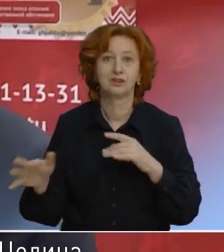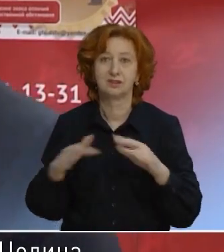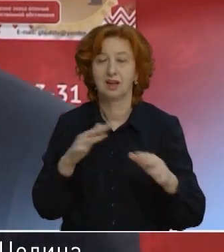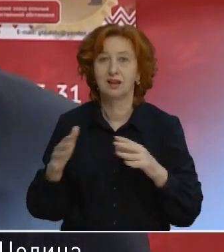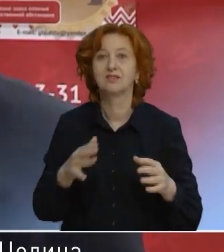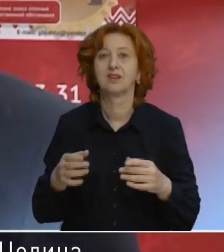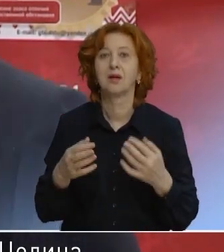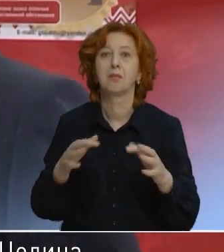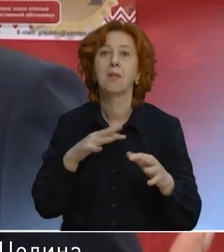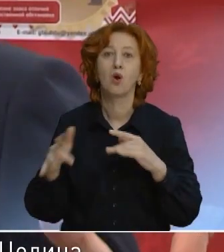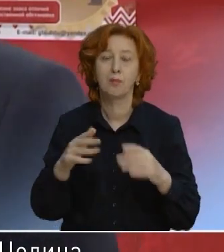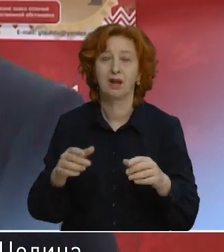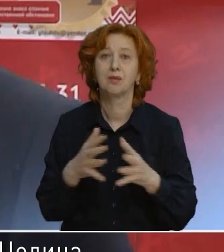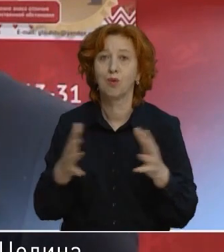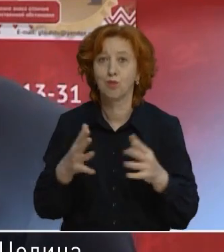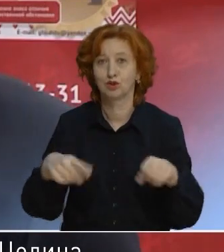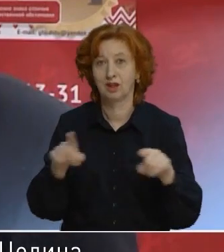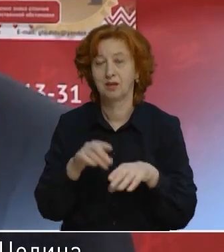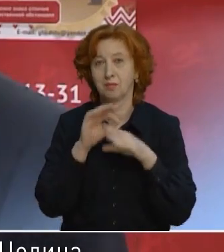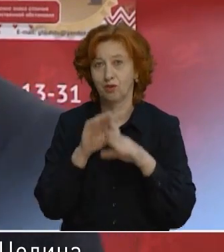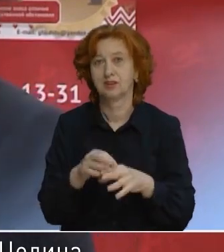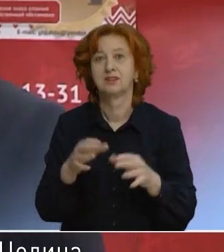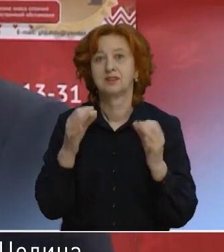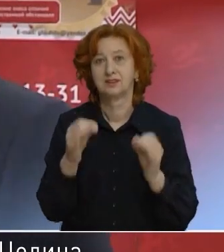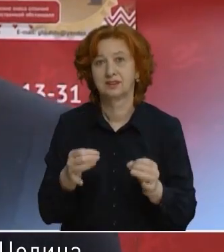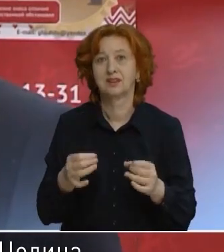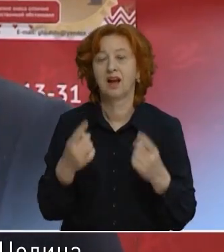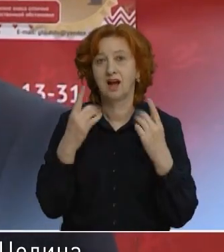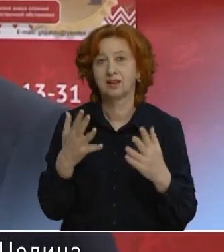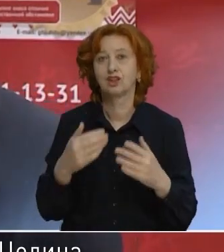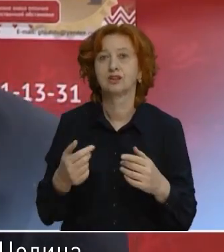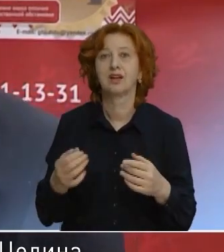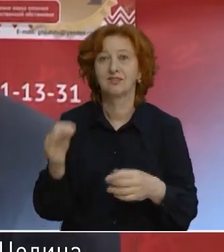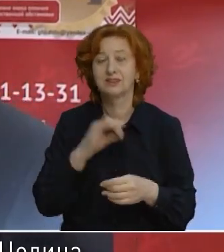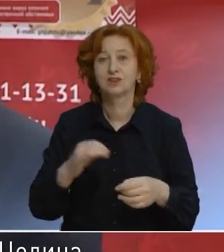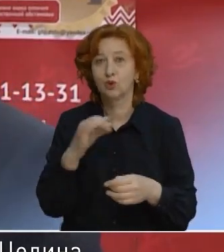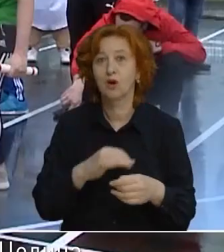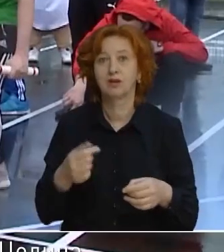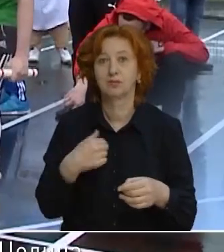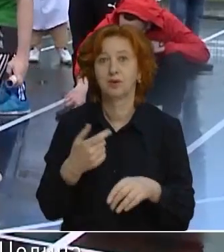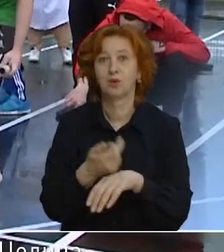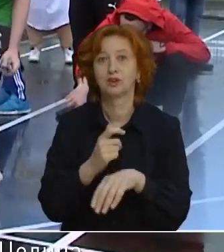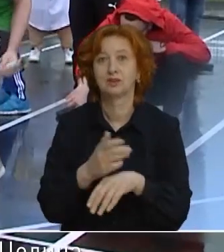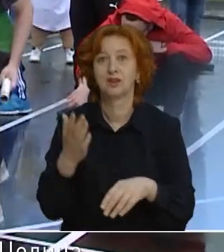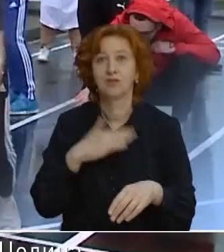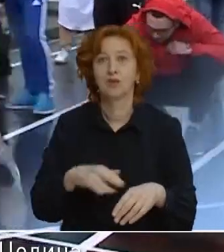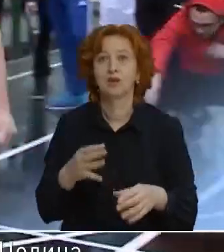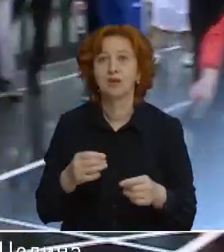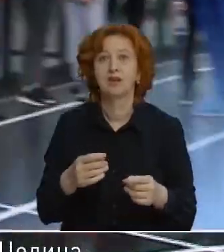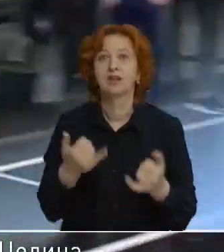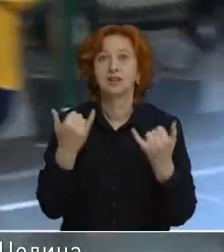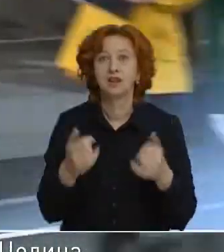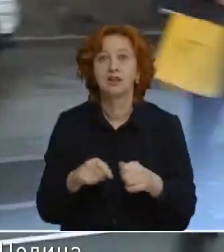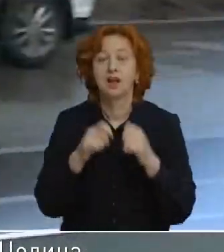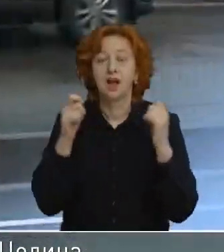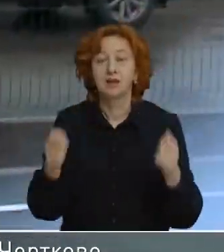чем больше будет именно воспитание командной истории, тем будет лучше. Открылась